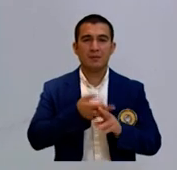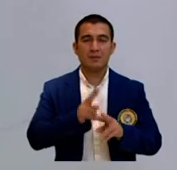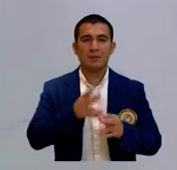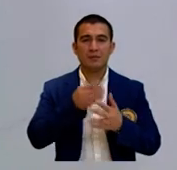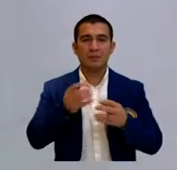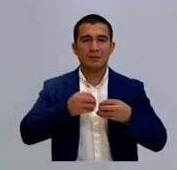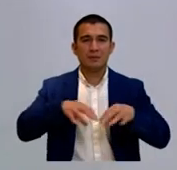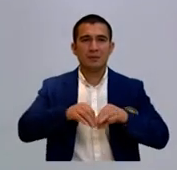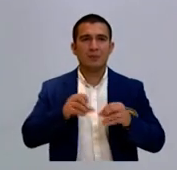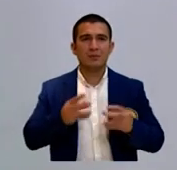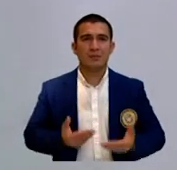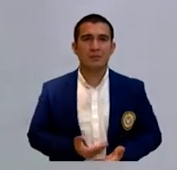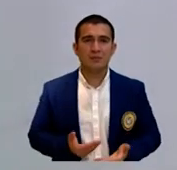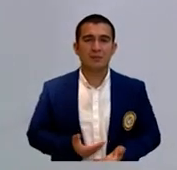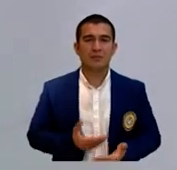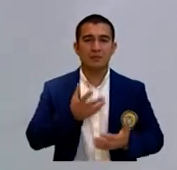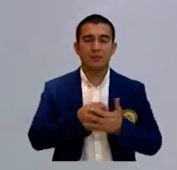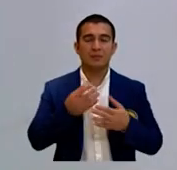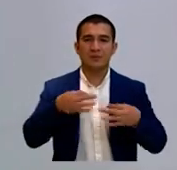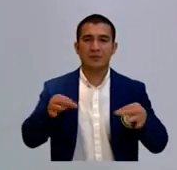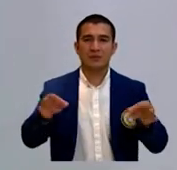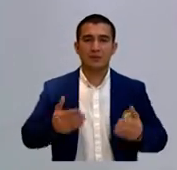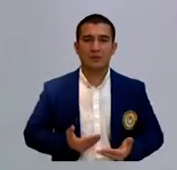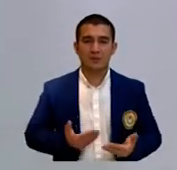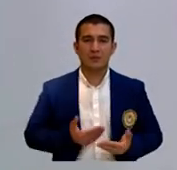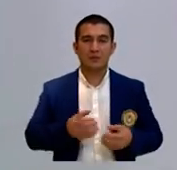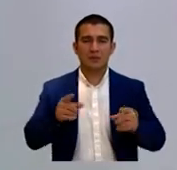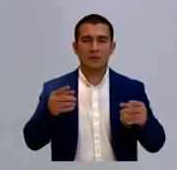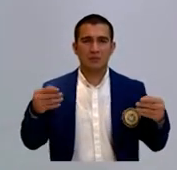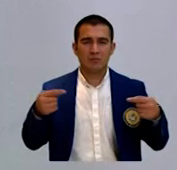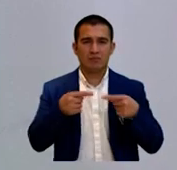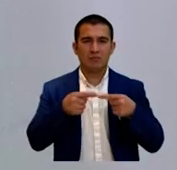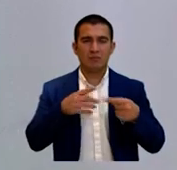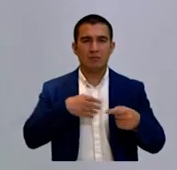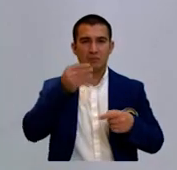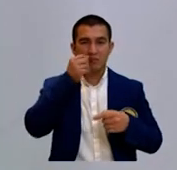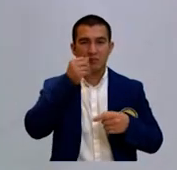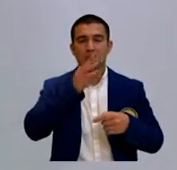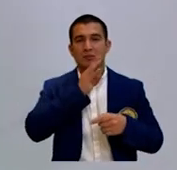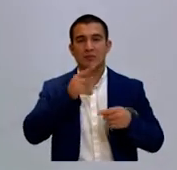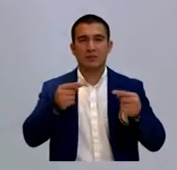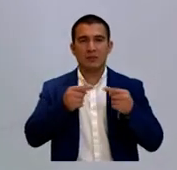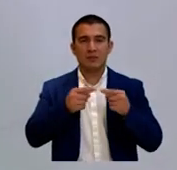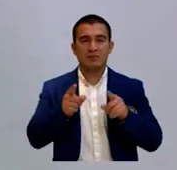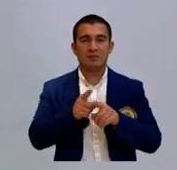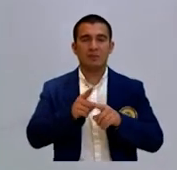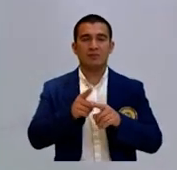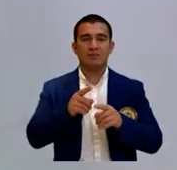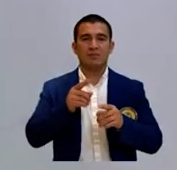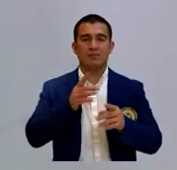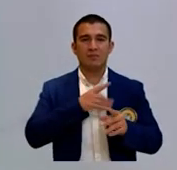ahvolini, ayollarni erkinligi va teng huquqli bo'lishi uchun kurashiga da'vat